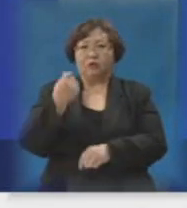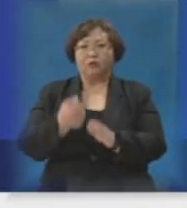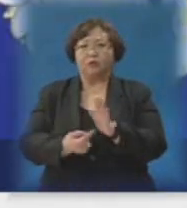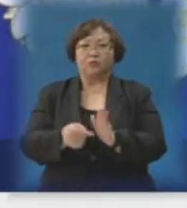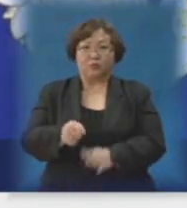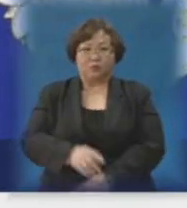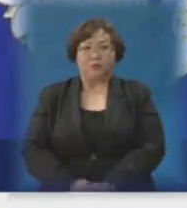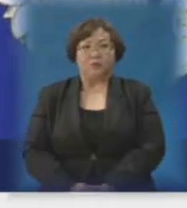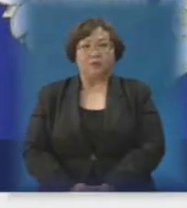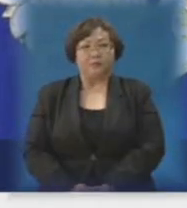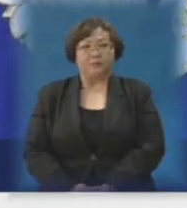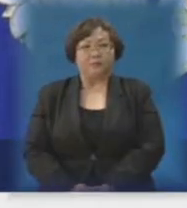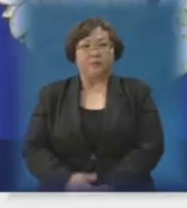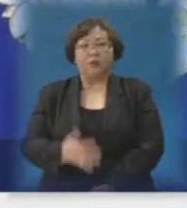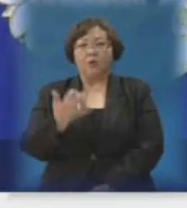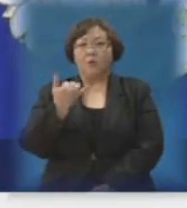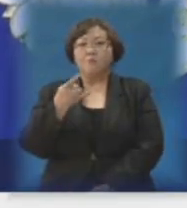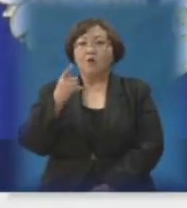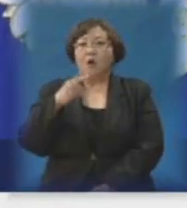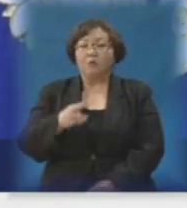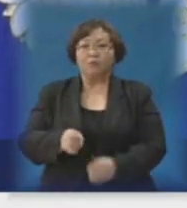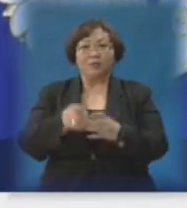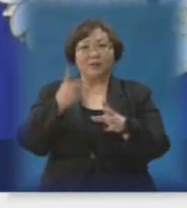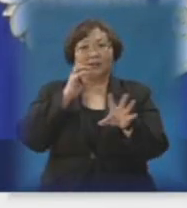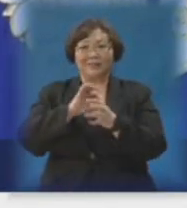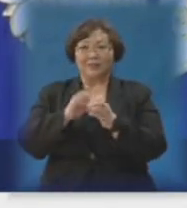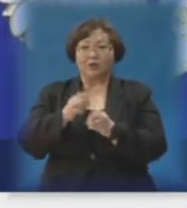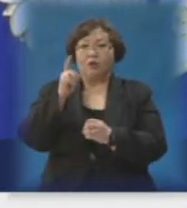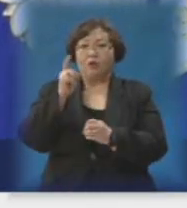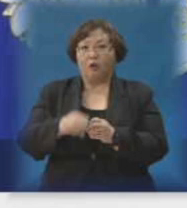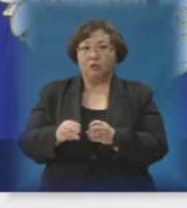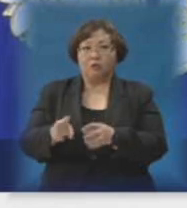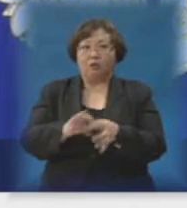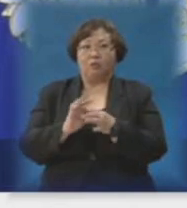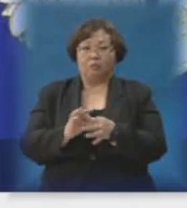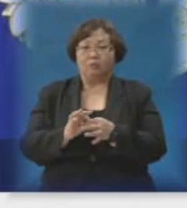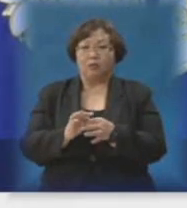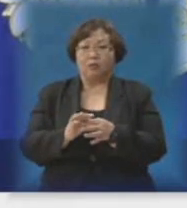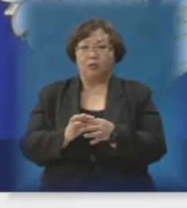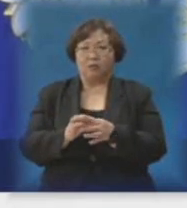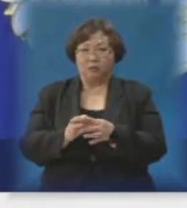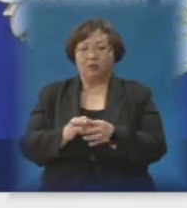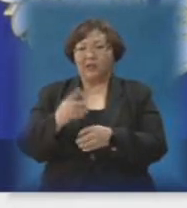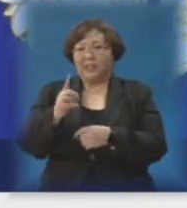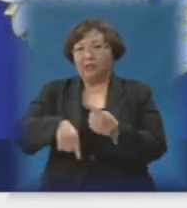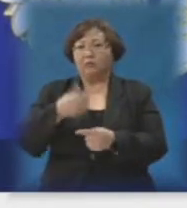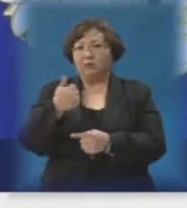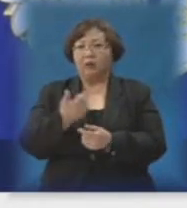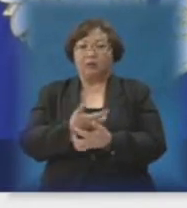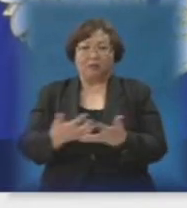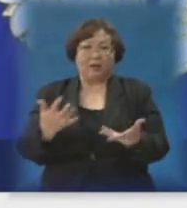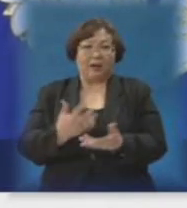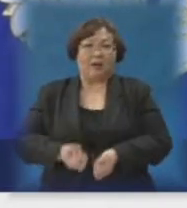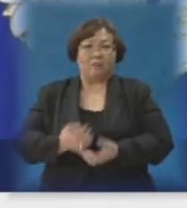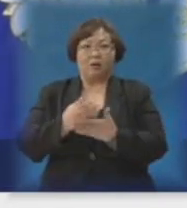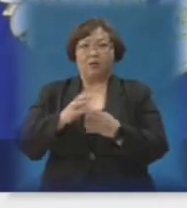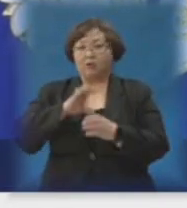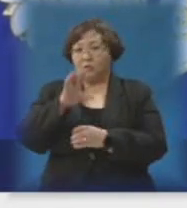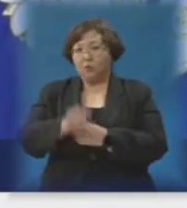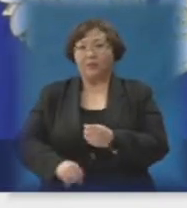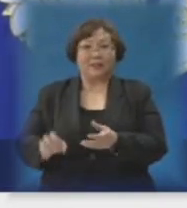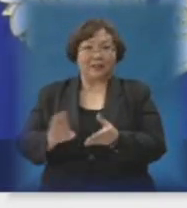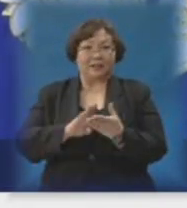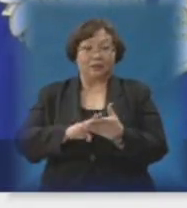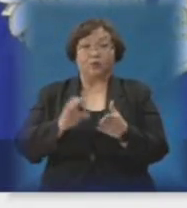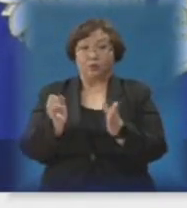зүйл юм а. Улаанбаатар хот бүтээлч хотуудын сүлжээнд нэгдэн орсноор олон давтал бий болж байгаа. Мөн олон улсад танигдах